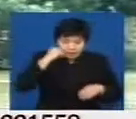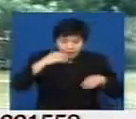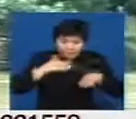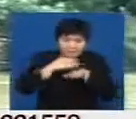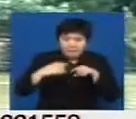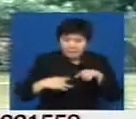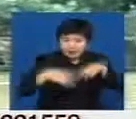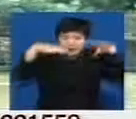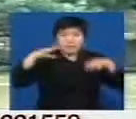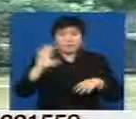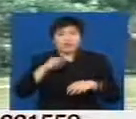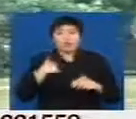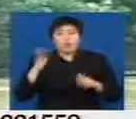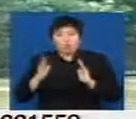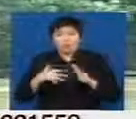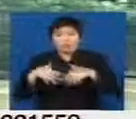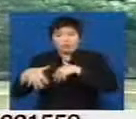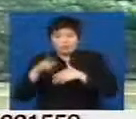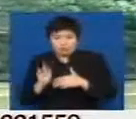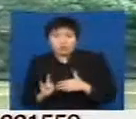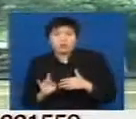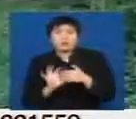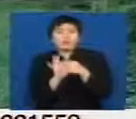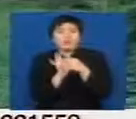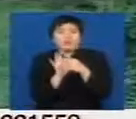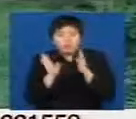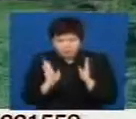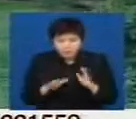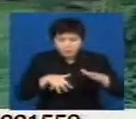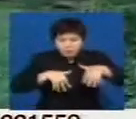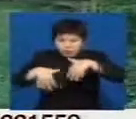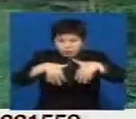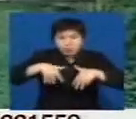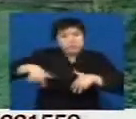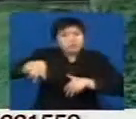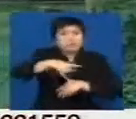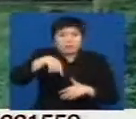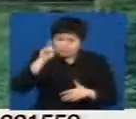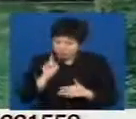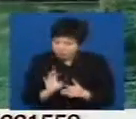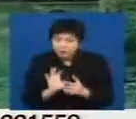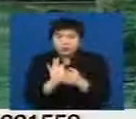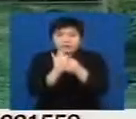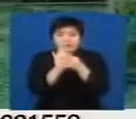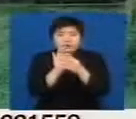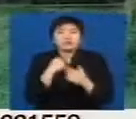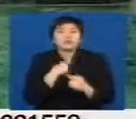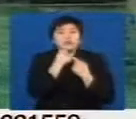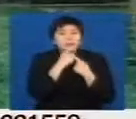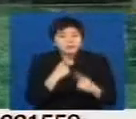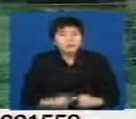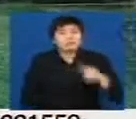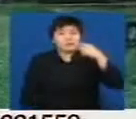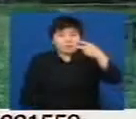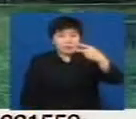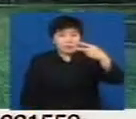างทุกโครงการประชาชนมีส่วนร่วมอย่างไรด้วยไหมครับ โอ้ก็ที่จริงก็ถ้าถามผมนะต้องตอบสองอันนะครับก็คือว่าที่จริง